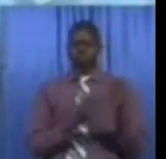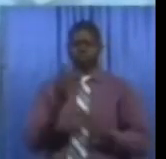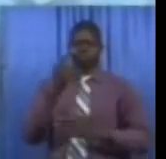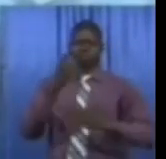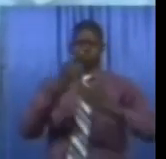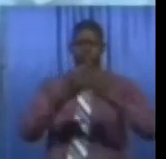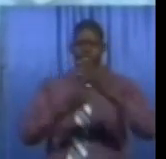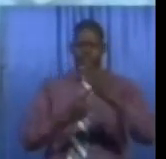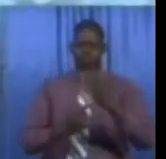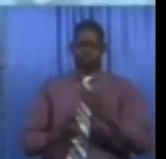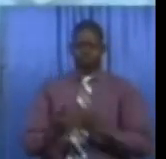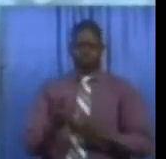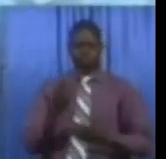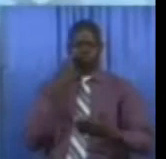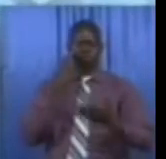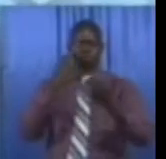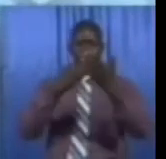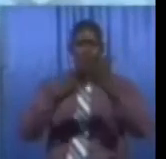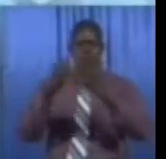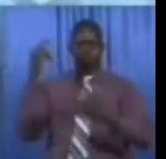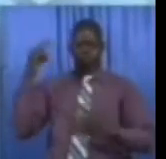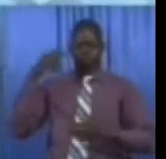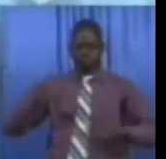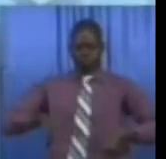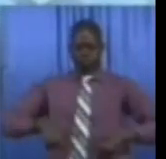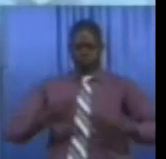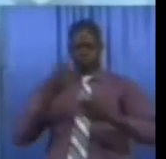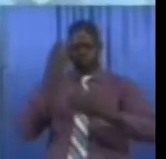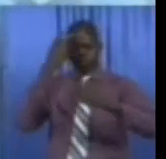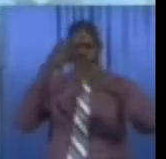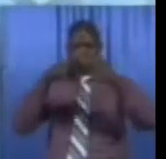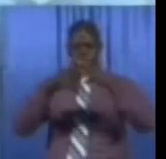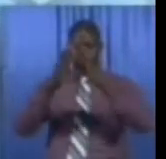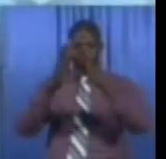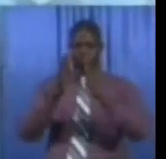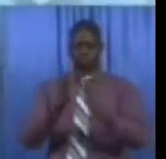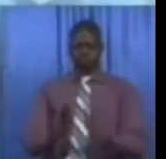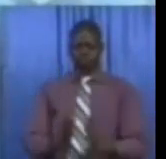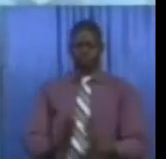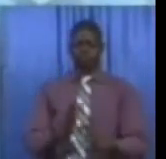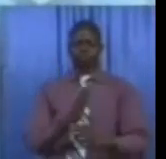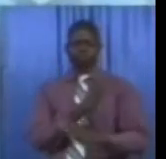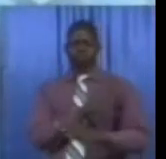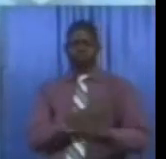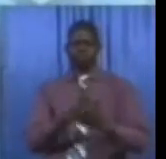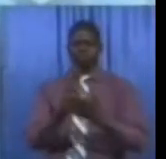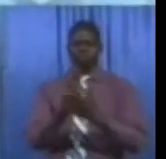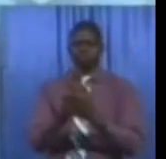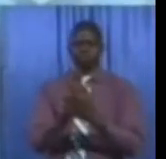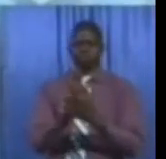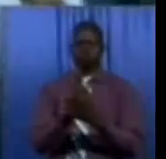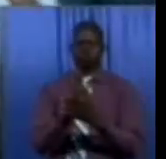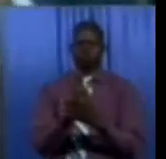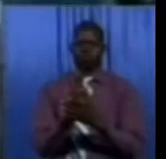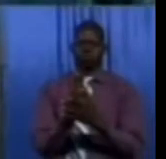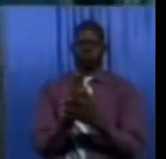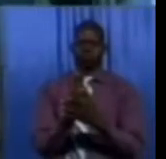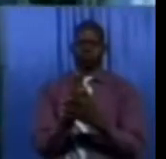ils ont revisité l'histoire de la vie du prophète. Issa Cyril Yelemou et Bouma Ernest Nebié.